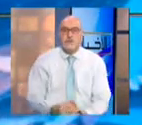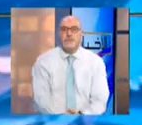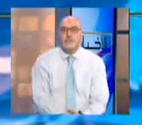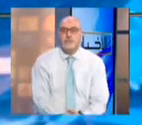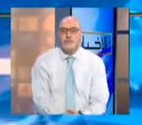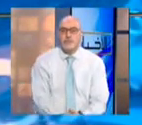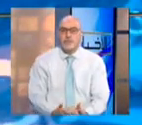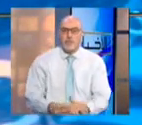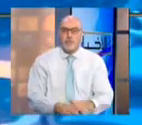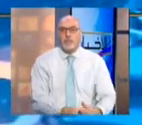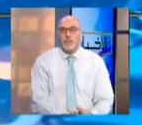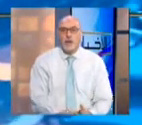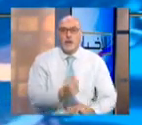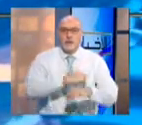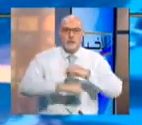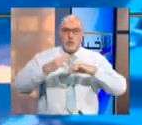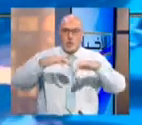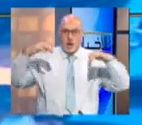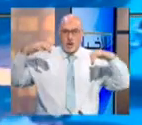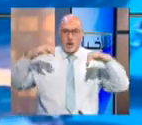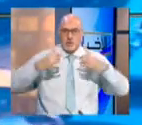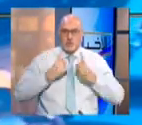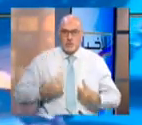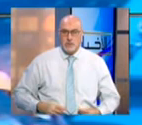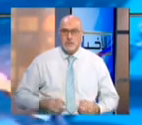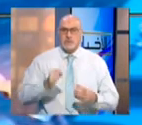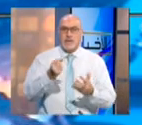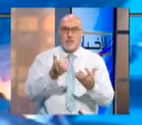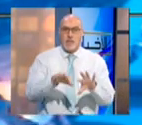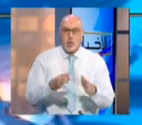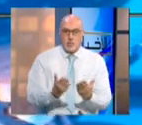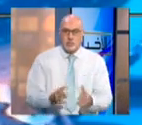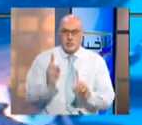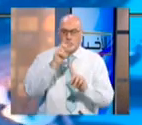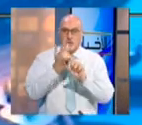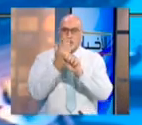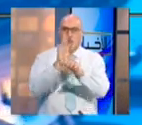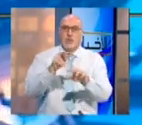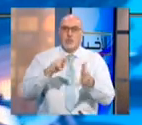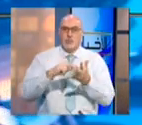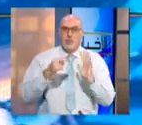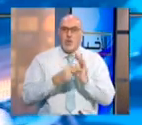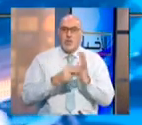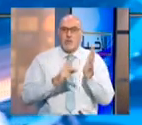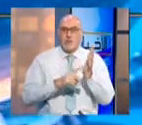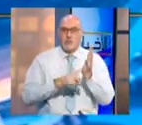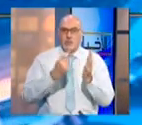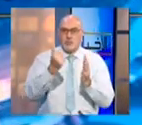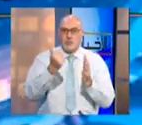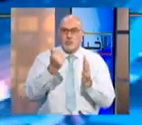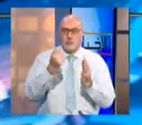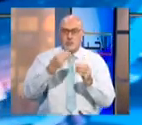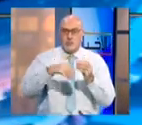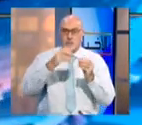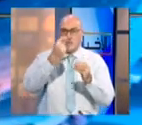في النشاط البرلماني يعقد اليوم مجلس الأمة جلسة علنية لعرض والمصادقة على قانون المالية التكميلي